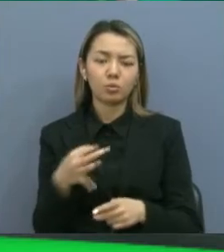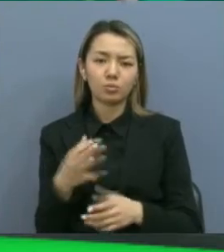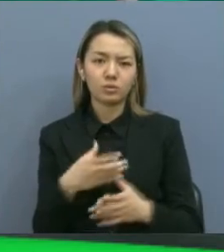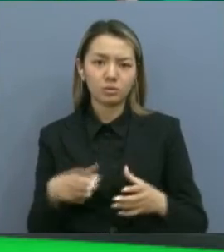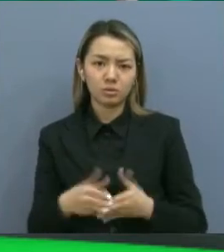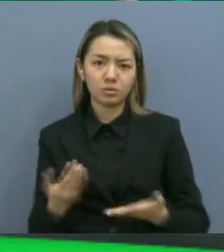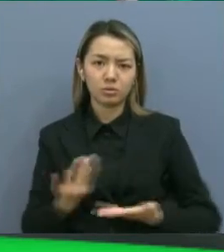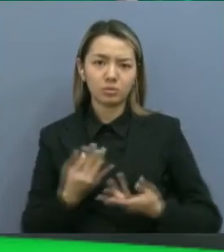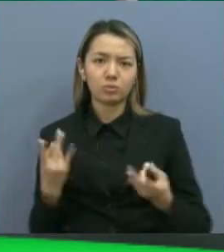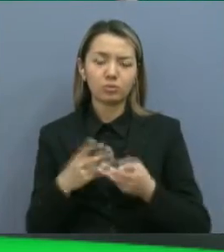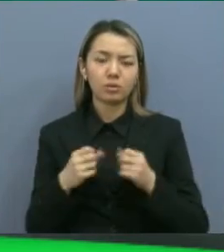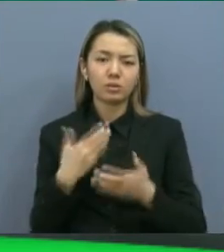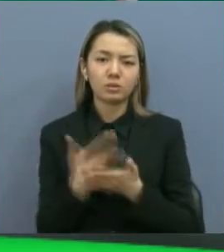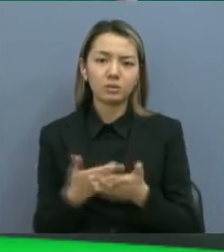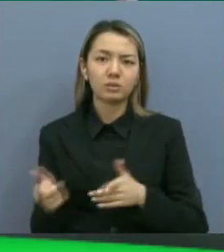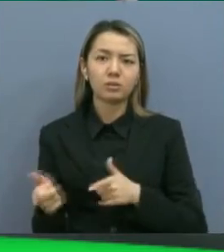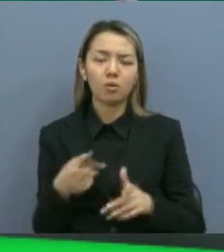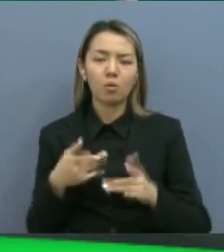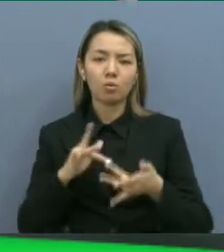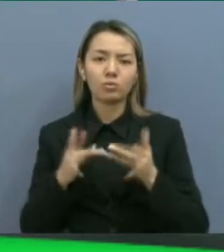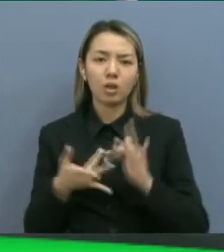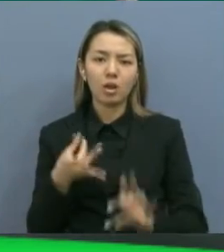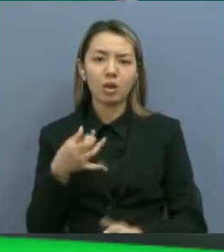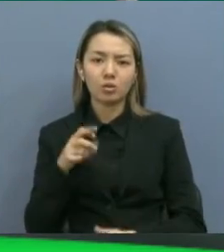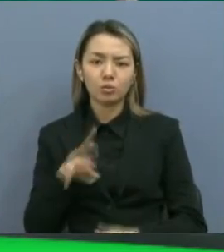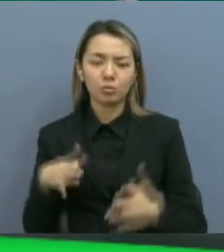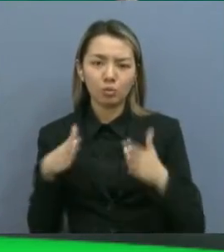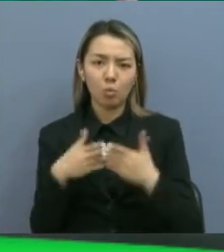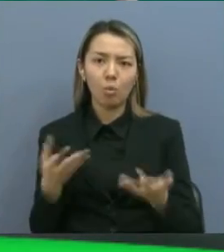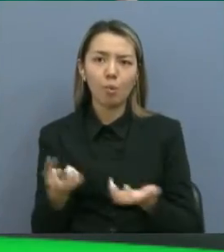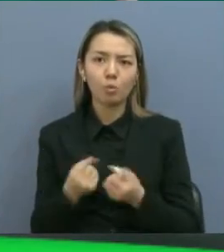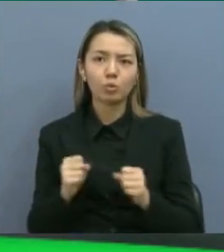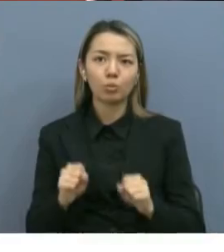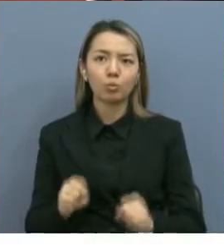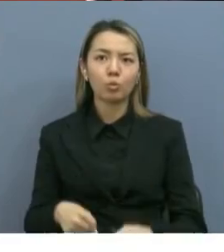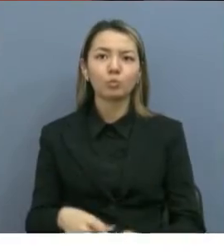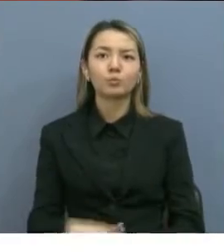тұрғындары қажетті құқықтық кеңестерді онлайн тәртібінде үйде алады.